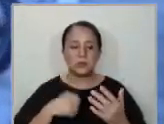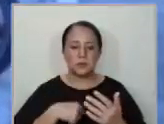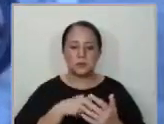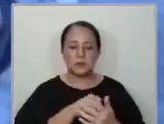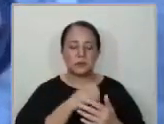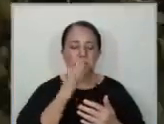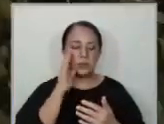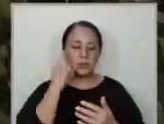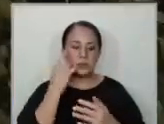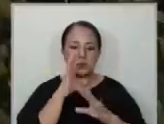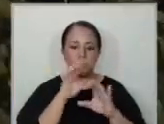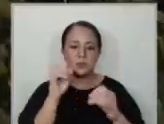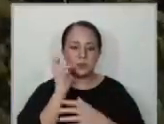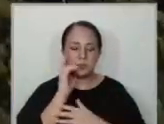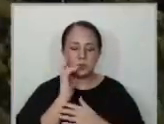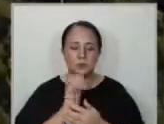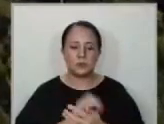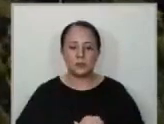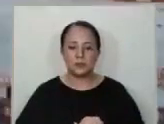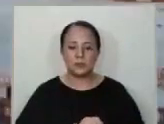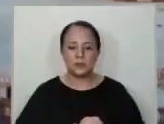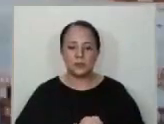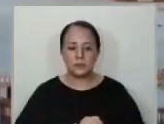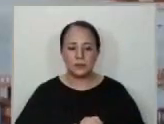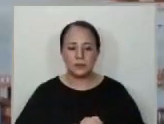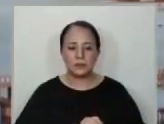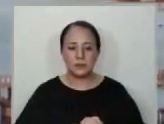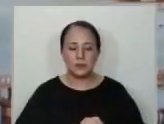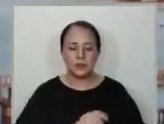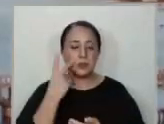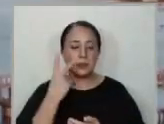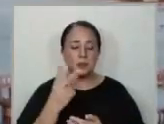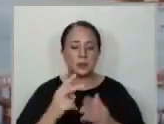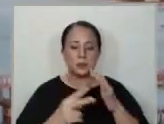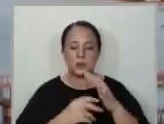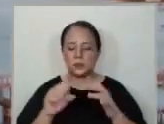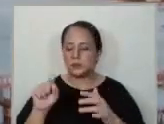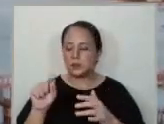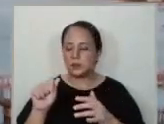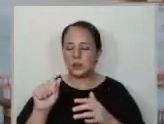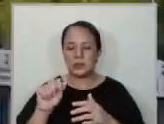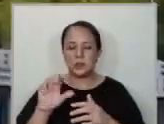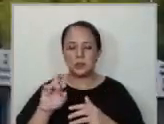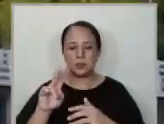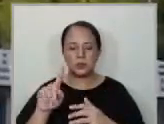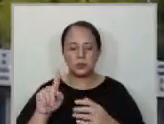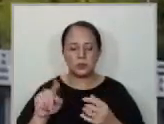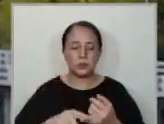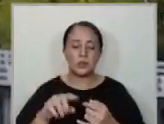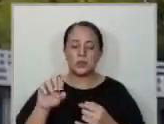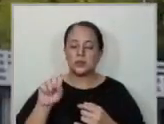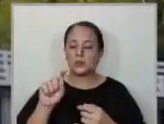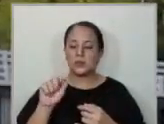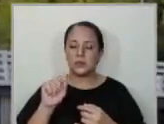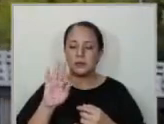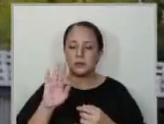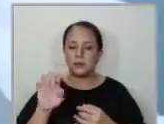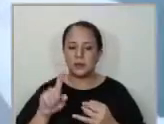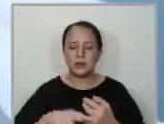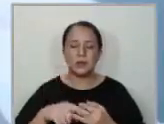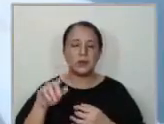salamat President Roa Duterte. Magdudugtong ito sa Barangay Santa Cruz, Santa Fe, Libertad, Kabitoonan at